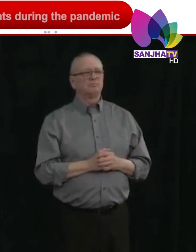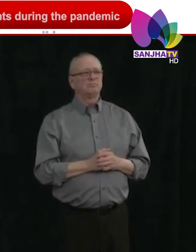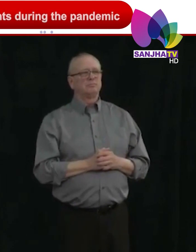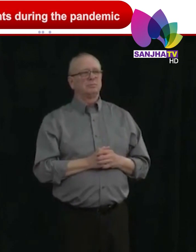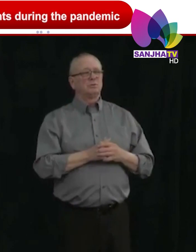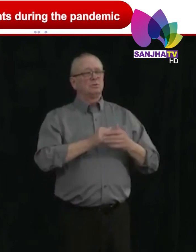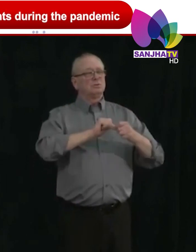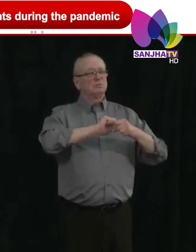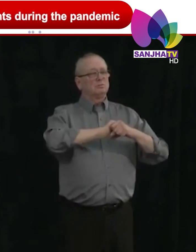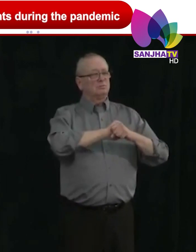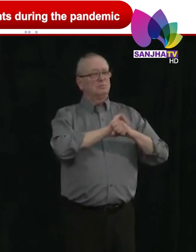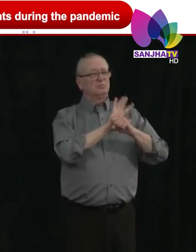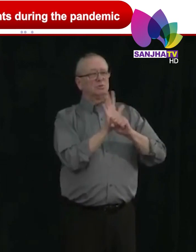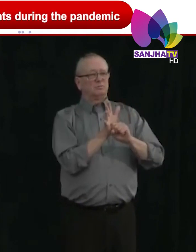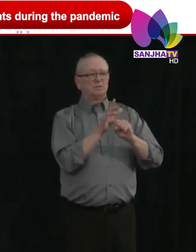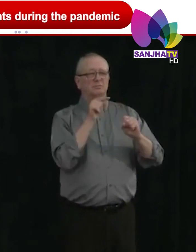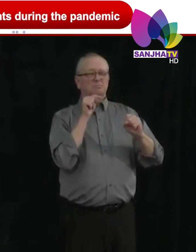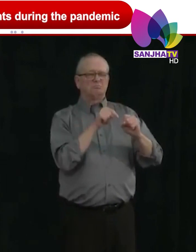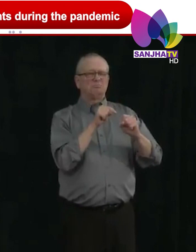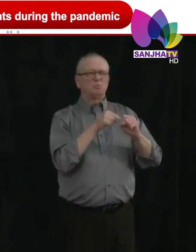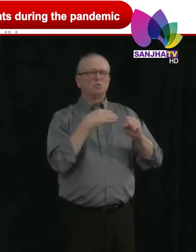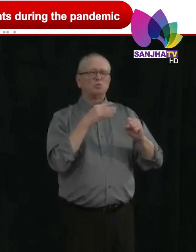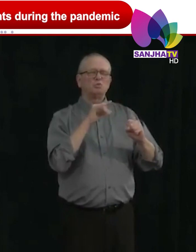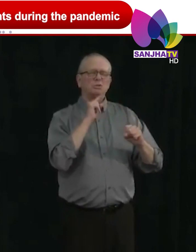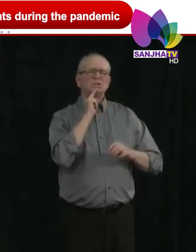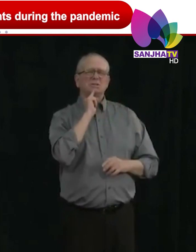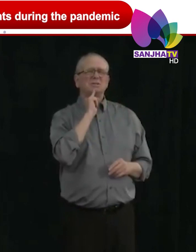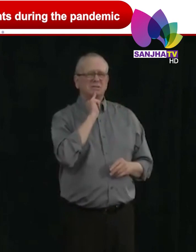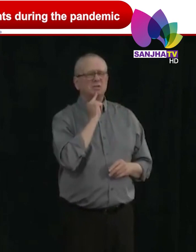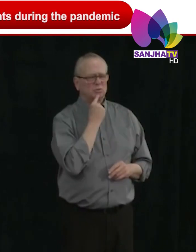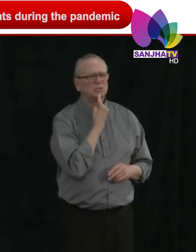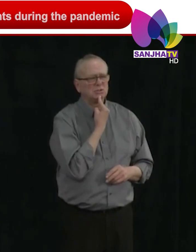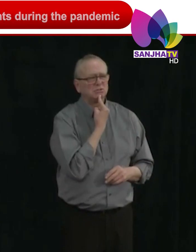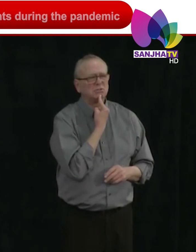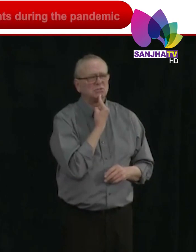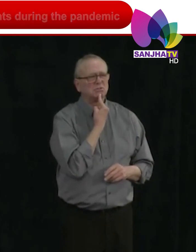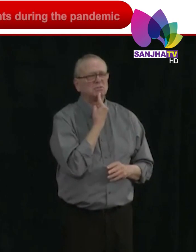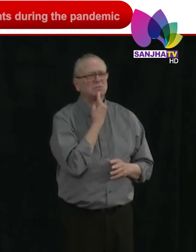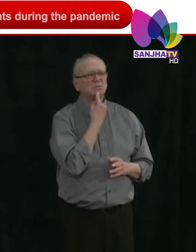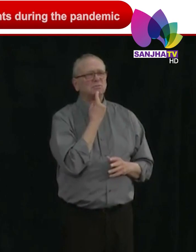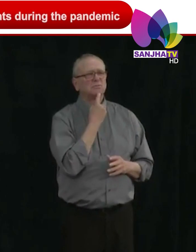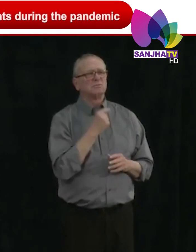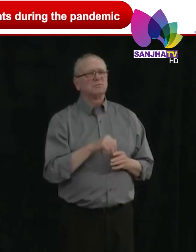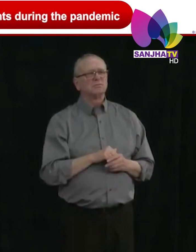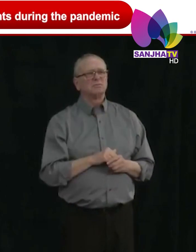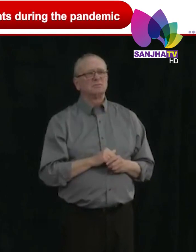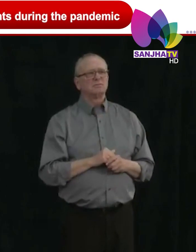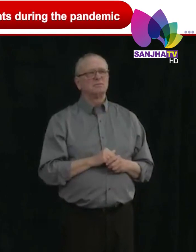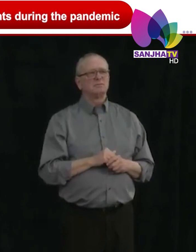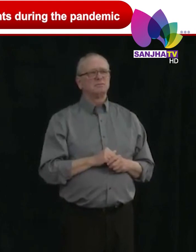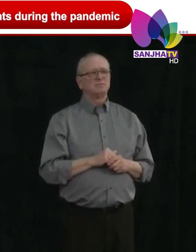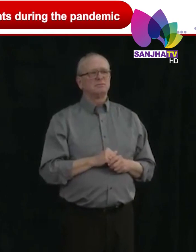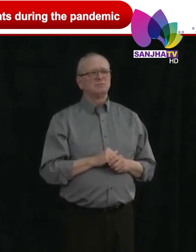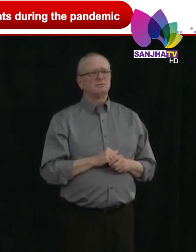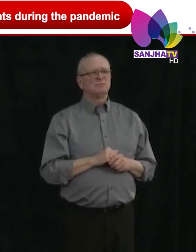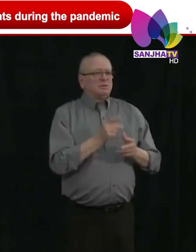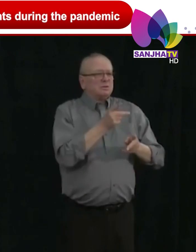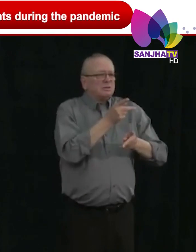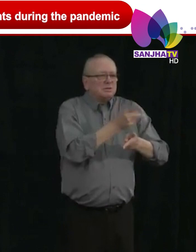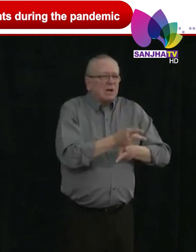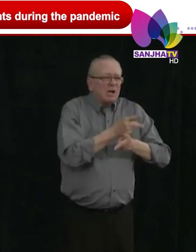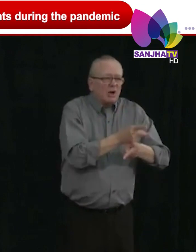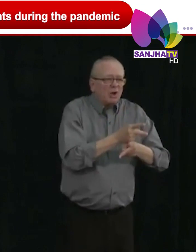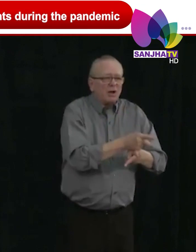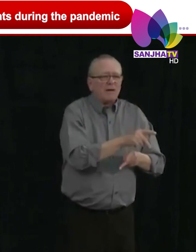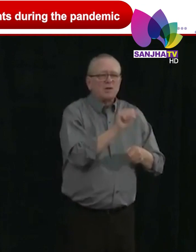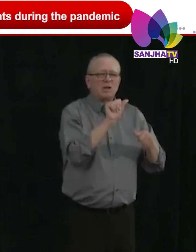ਘਰੇਲੂ ਹਿੰਸਾ ਦਾ ਸ਼ਿਕਾਰ ਅੰਗਹੀਨ ਅਤੇ ਸ਼ੈਲਟਰ ਦੇ ਵਿੱਚ ਰਹਿ ਰਹੇ ਲੋਕਾਂ ਲਈ ਚੁੱਕੇ ਗਏ ਕਦਮਾਂ ਬਾਰੇ ਵਿਸਥਾਰ ਪੂਰਵਕ ਜਾਣਕਾਰੀ ਦਿੱਤੀ ਗਈ As